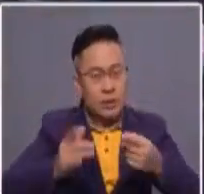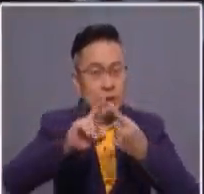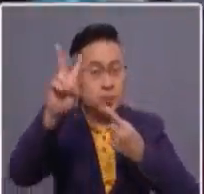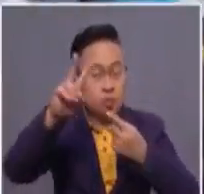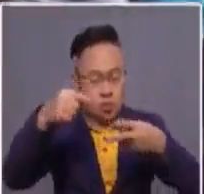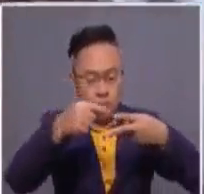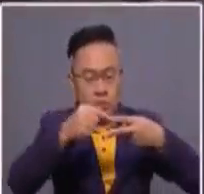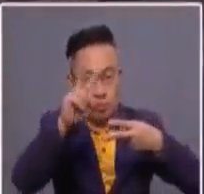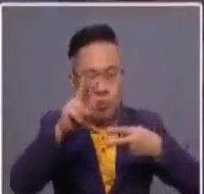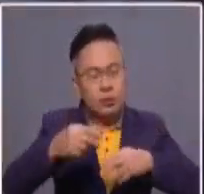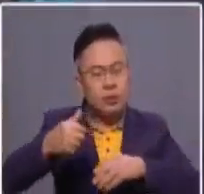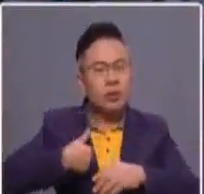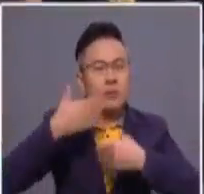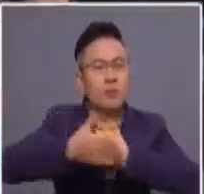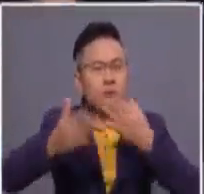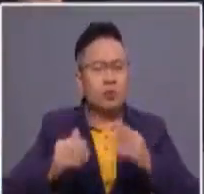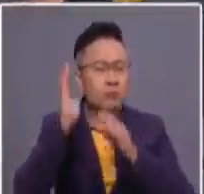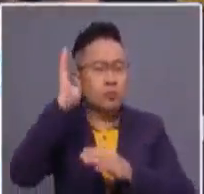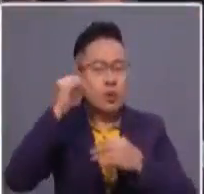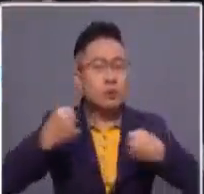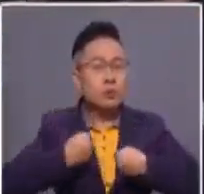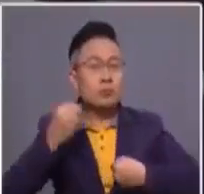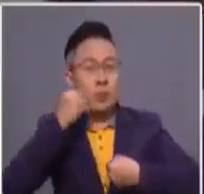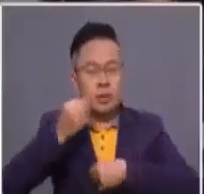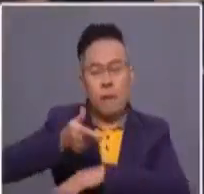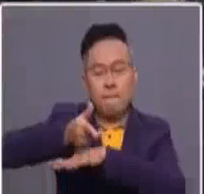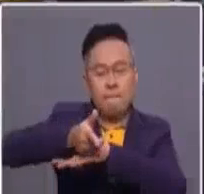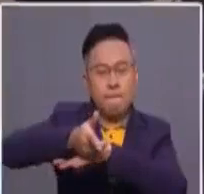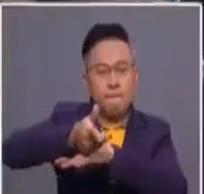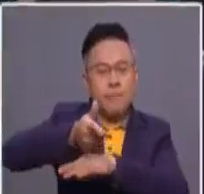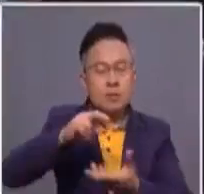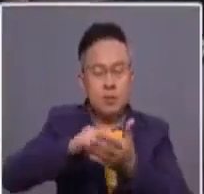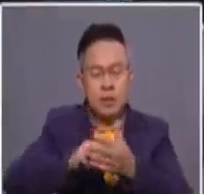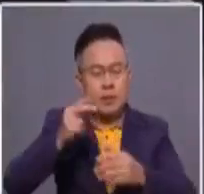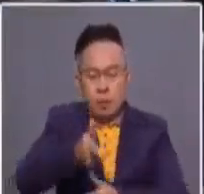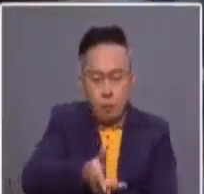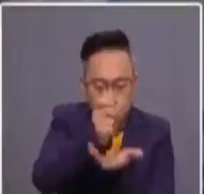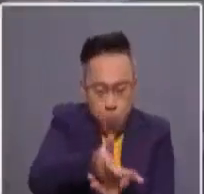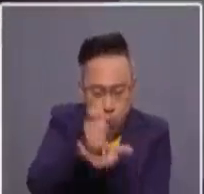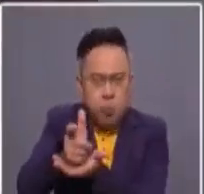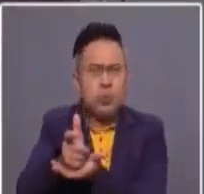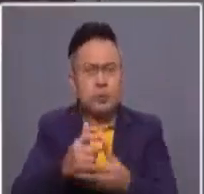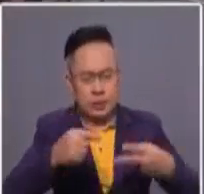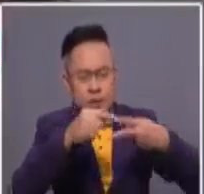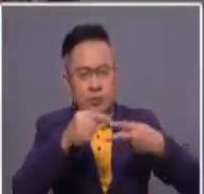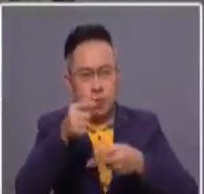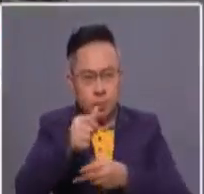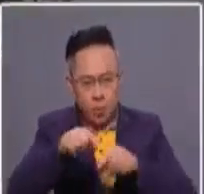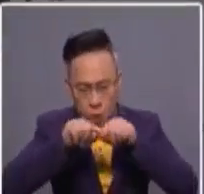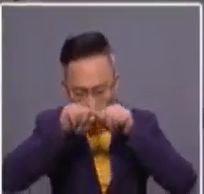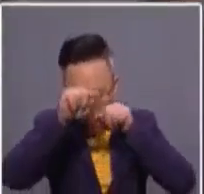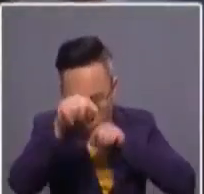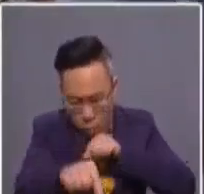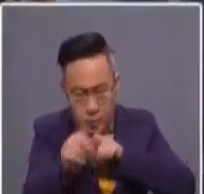ดอยู่จะเป็นจุดที่ตัวผู้ก่อเหตุยิงปืนออกมาเนื่องจากเป็นทิศของกระสุนและตอนนี้เจ้าที่กำลังเดินทางไปยังจุดปลายกระสุนต